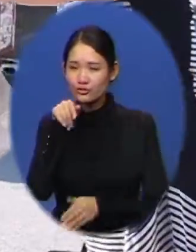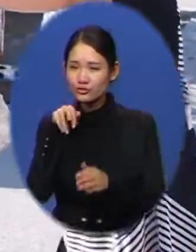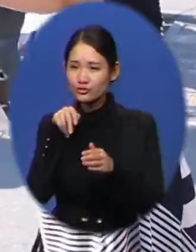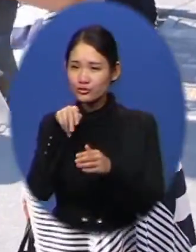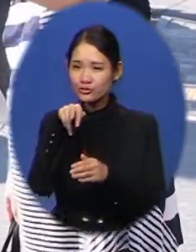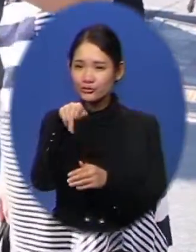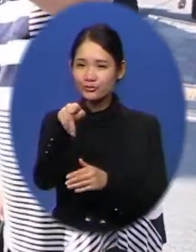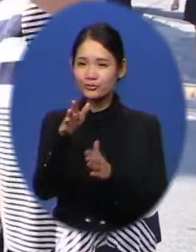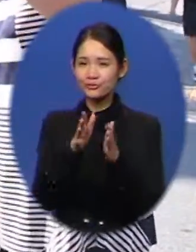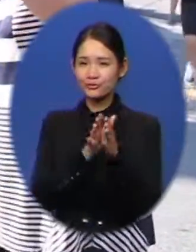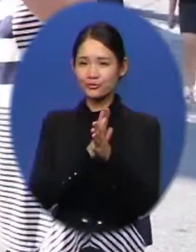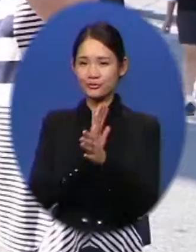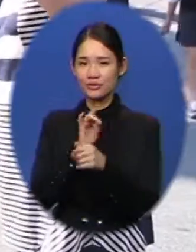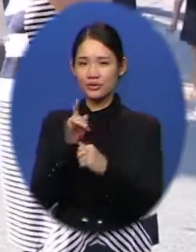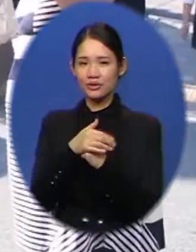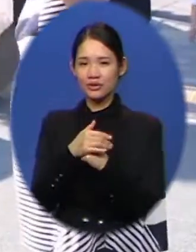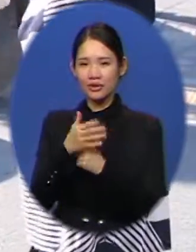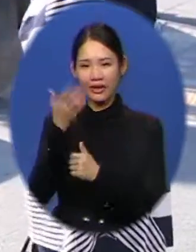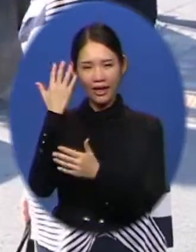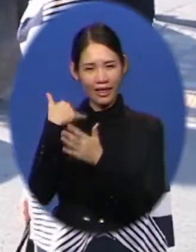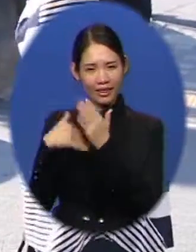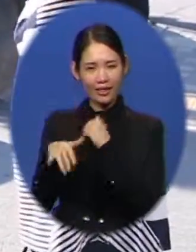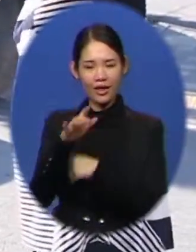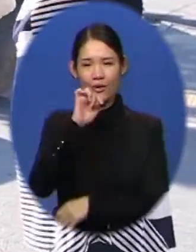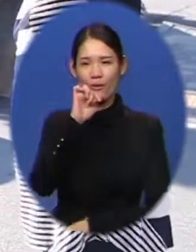있어요? 이명관 옛날에 관악토라고